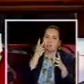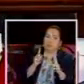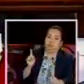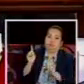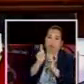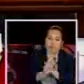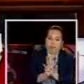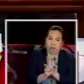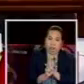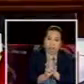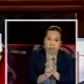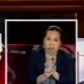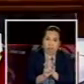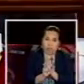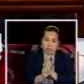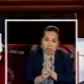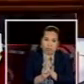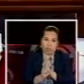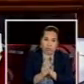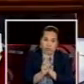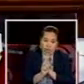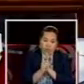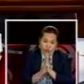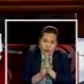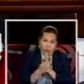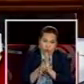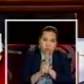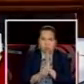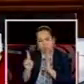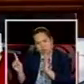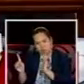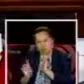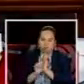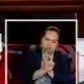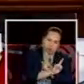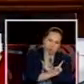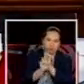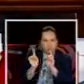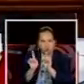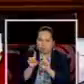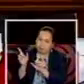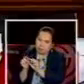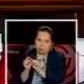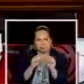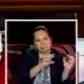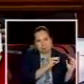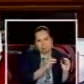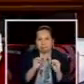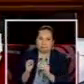tapos aalis dun sa mismong gitna. Either pupunta siya sa gilid, makikipag-usap po,